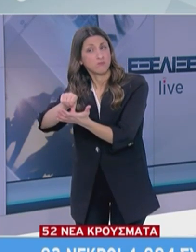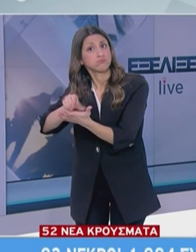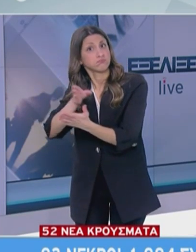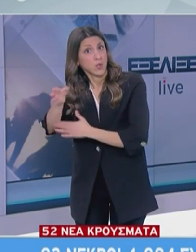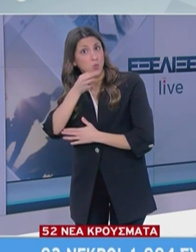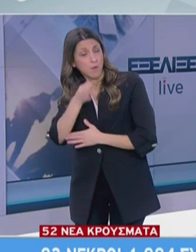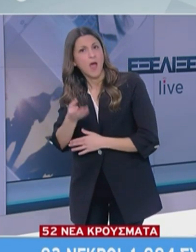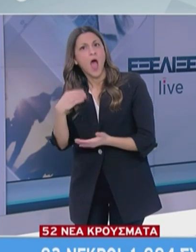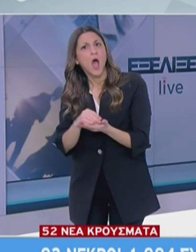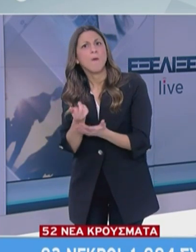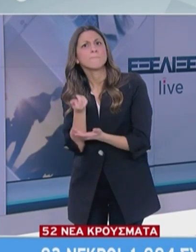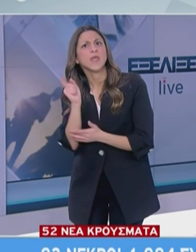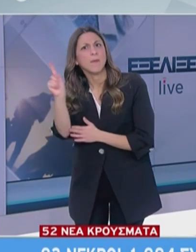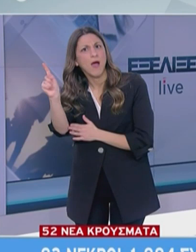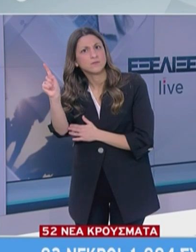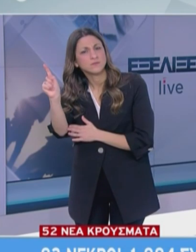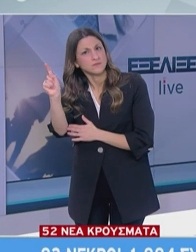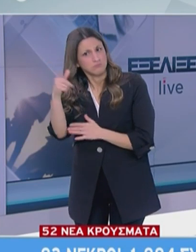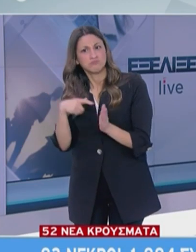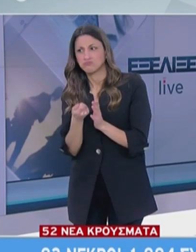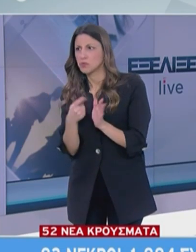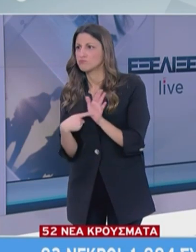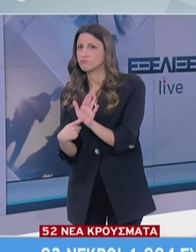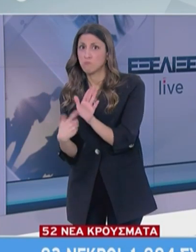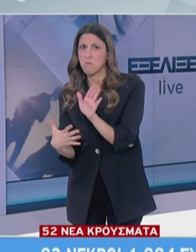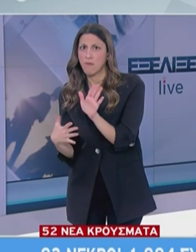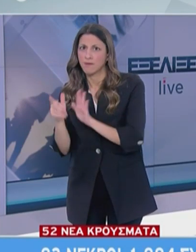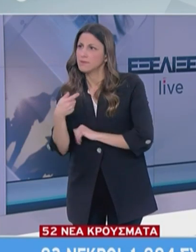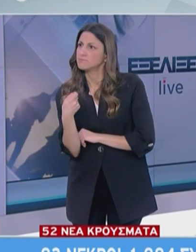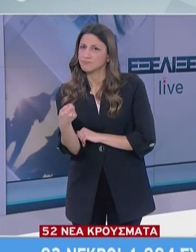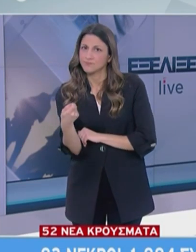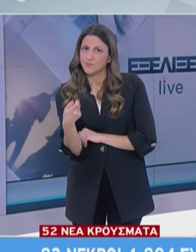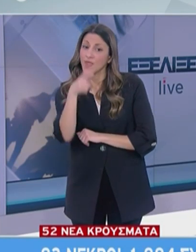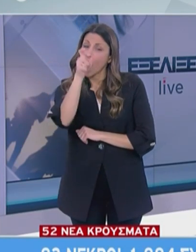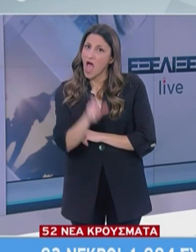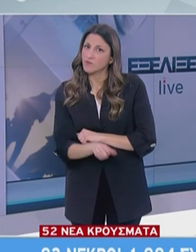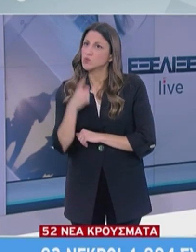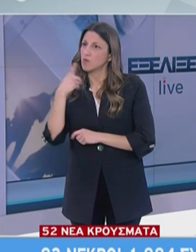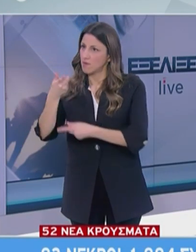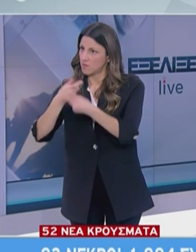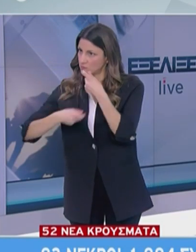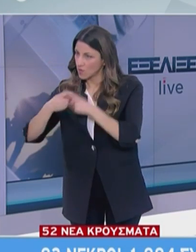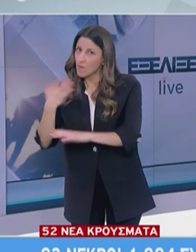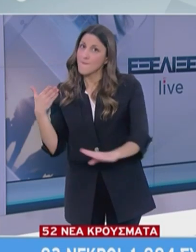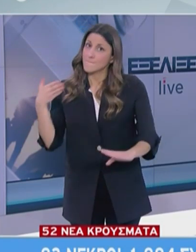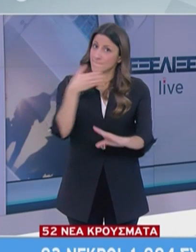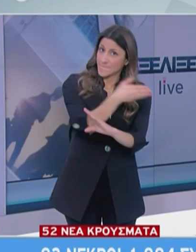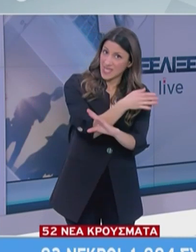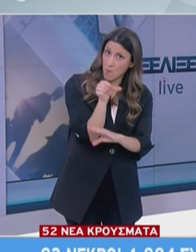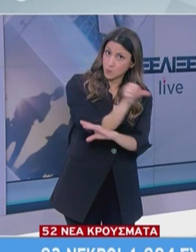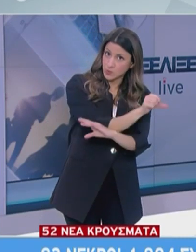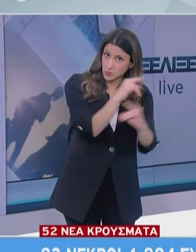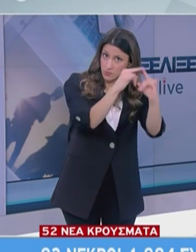Μάλιστα, επέδειξε σχετικό μήνυμα για έτοιμα μετακίνηση στο κινητό του. Ο συγκεκριμένος κατευθύνθηκε προς τη δομή όπου δεν του επιτράπει είσοδος.